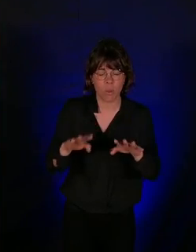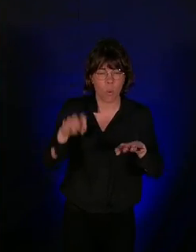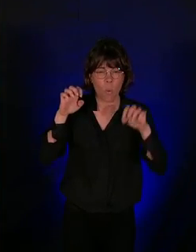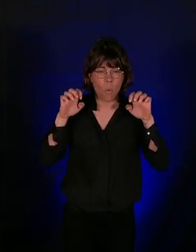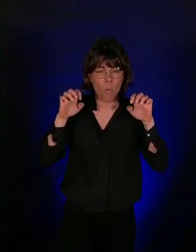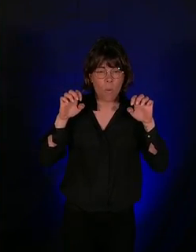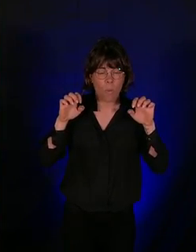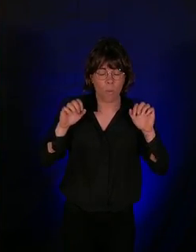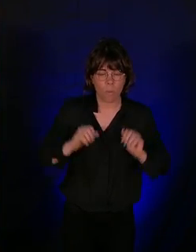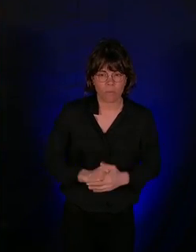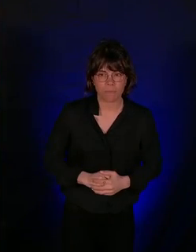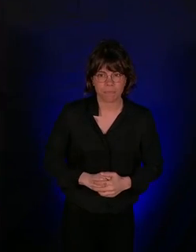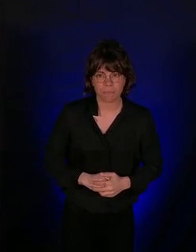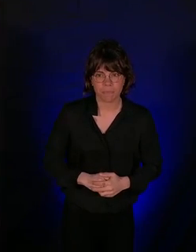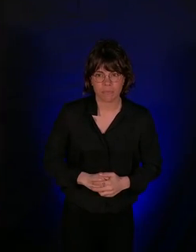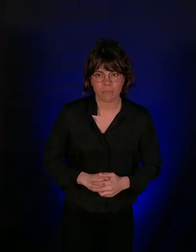c'est